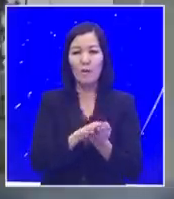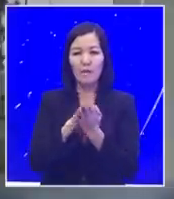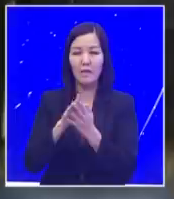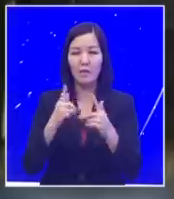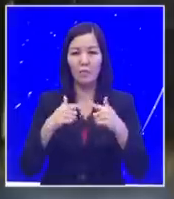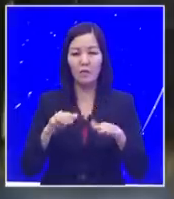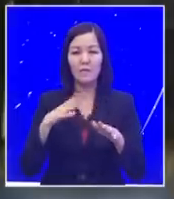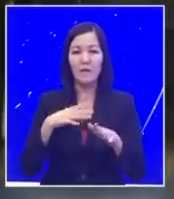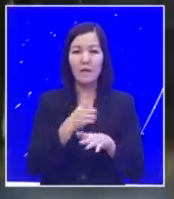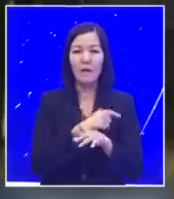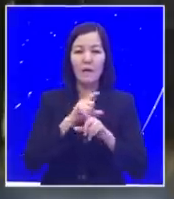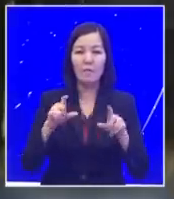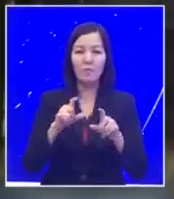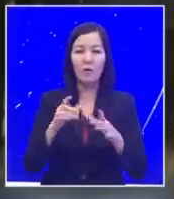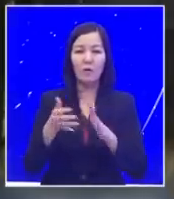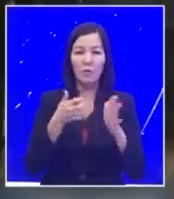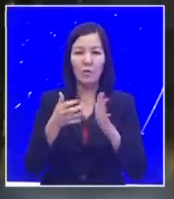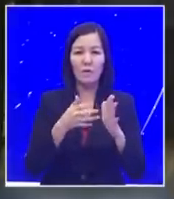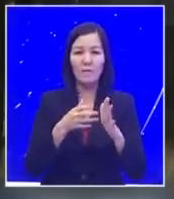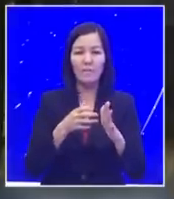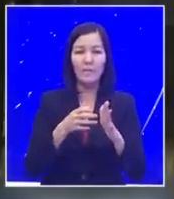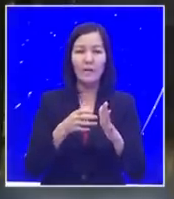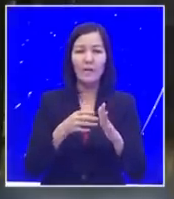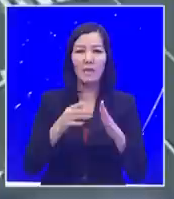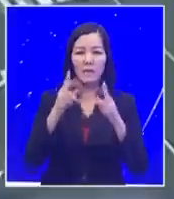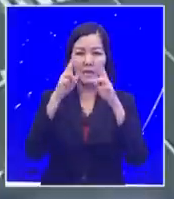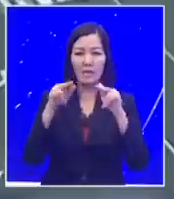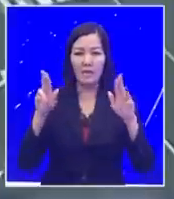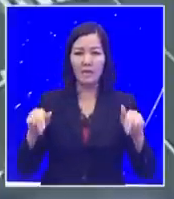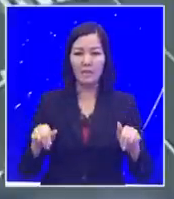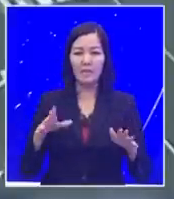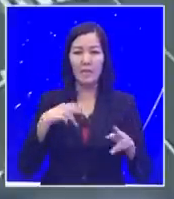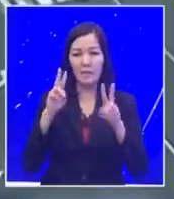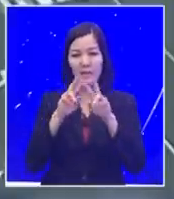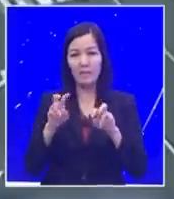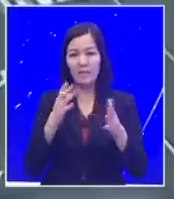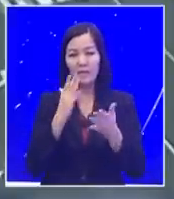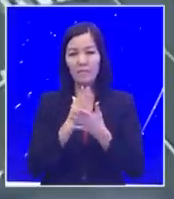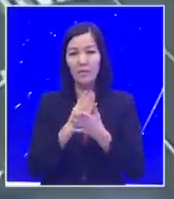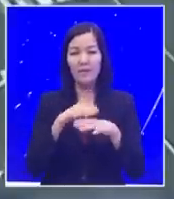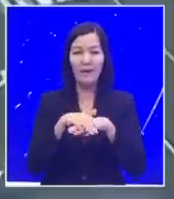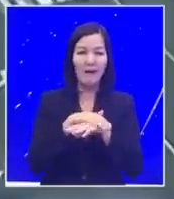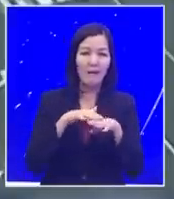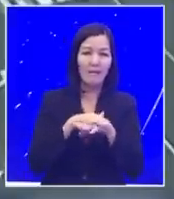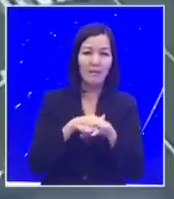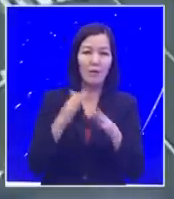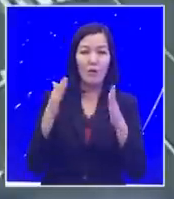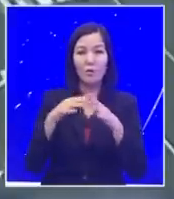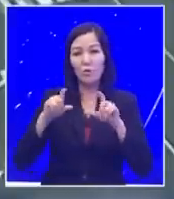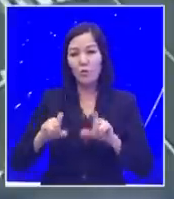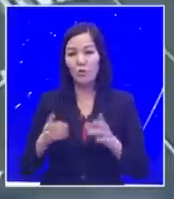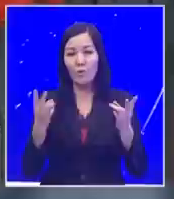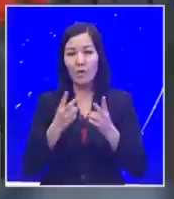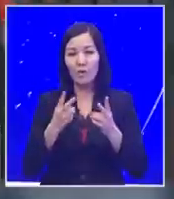ұйымдастырылған. Ауруханалар үлгермей жатқандықтан тез көшеде тігілген шатырларда тапсырылып жатыр. Билік халықты мүмкіндігінше үйден шықпауға